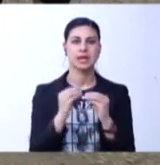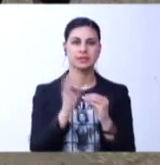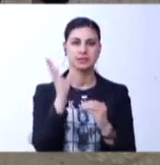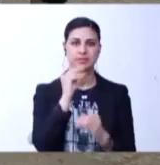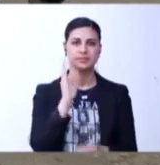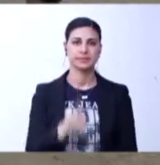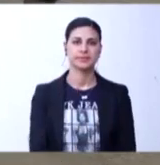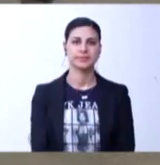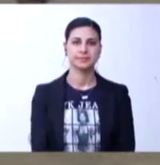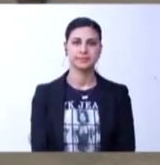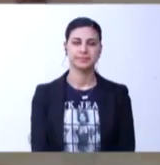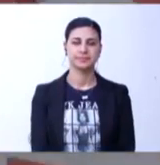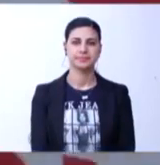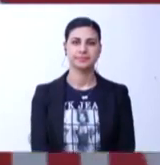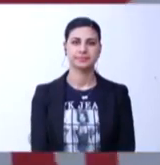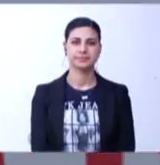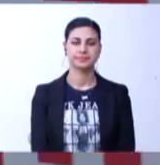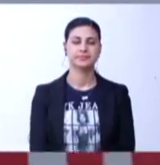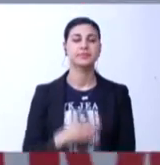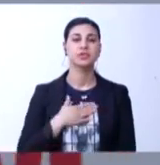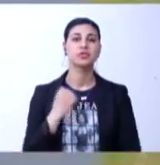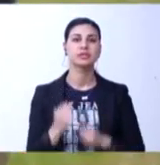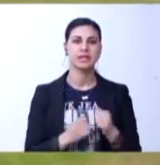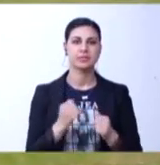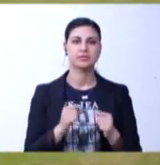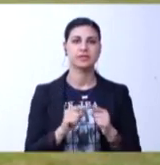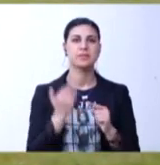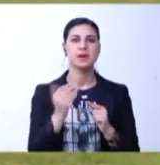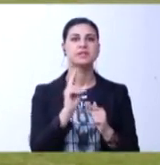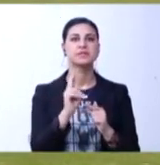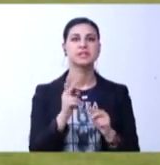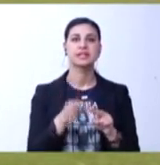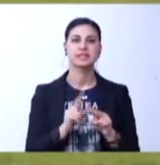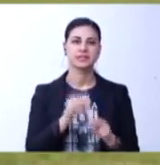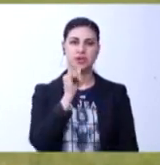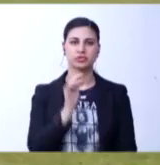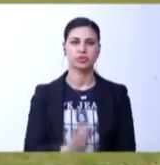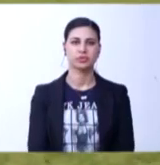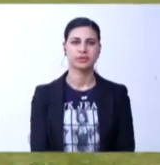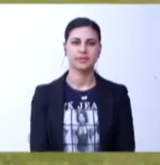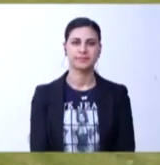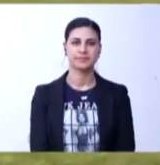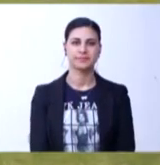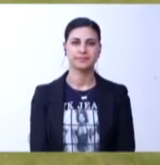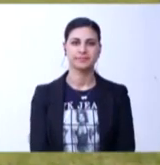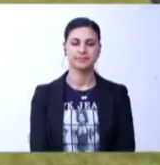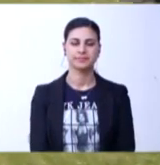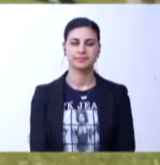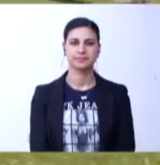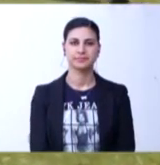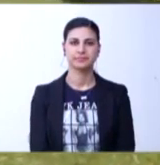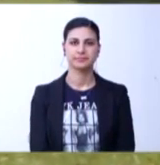ათს. და ჩვენ გავრბივართ მაჩის, ვისაც ეს არის შეუძლია.